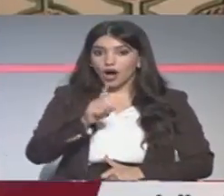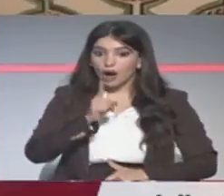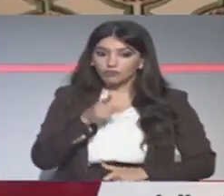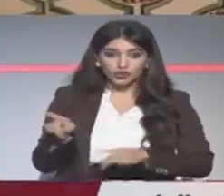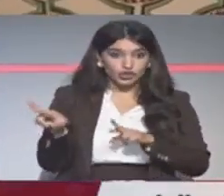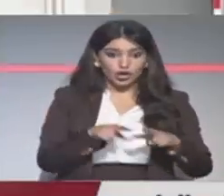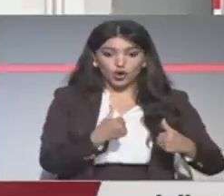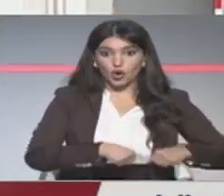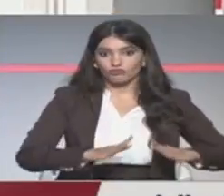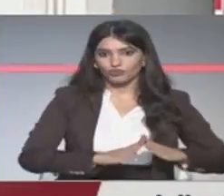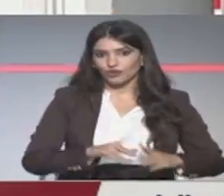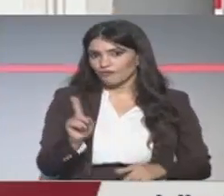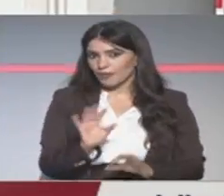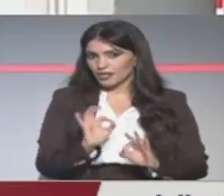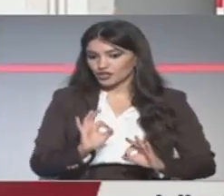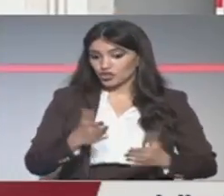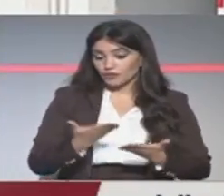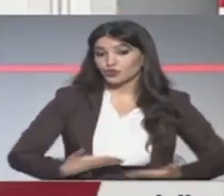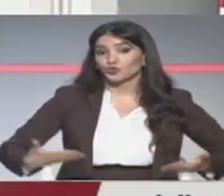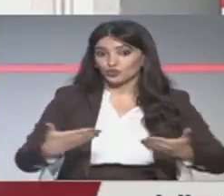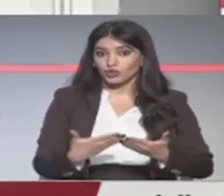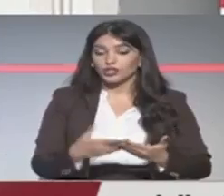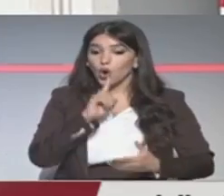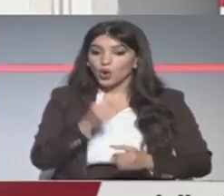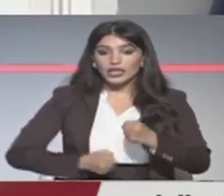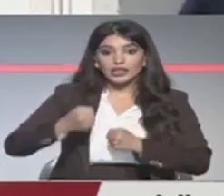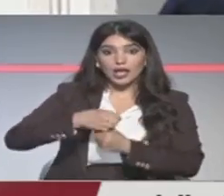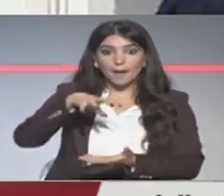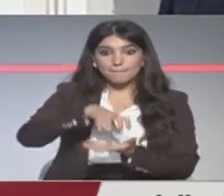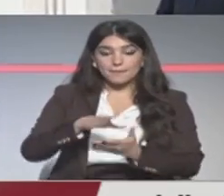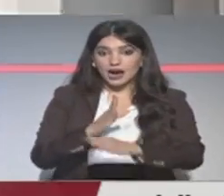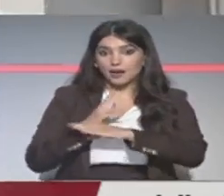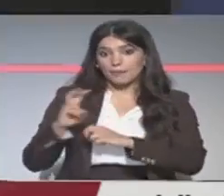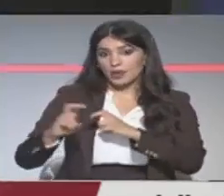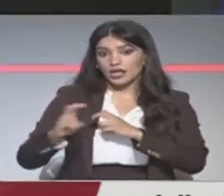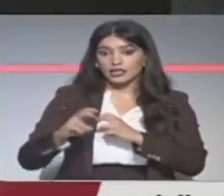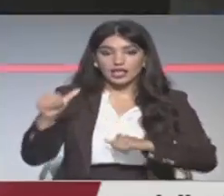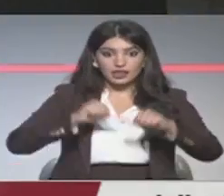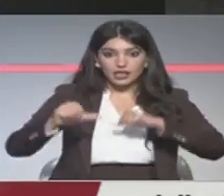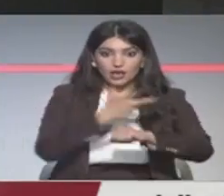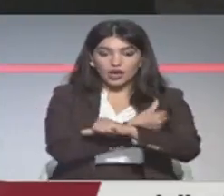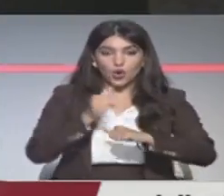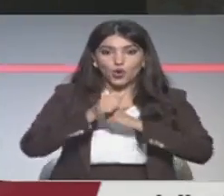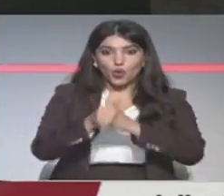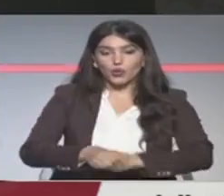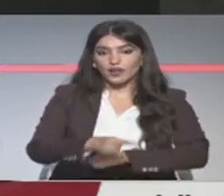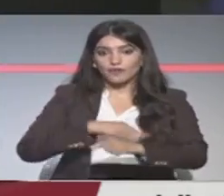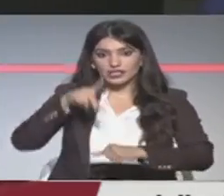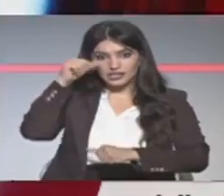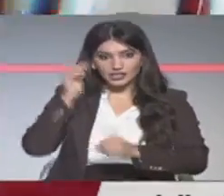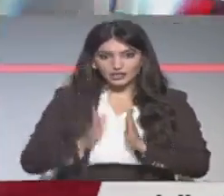العودة إلى إجراء الحجر الصحي الشامل في الوقت الراهن، وتركيز مخبر عسكري متنقل للتحاليل الجرثومية بمستشفى سيدي